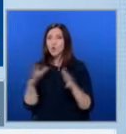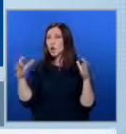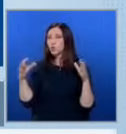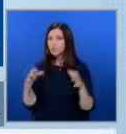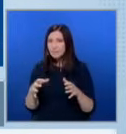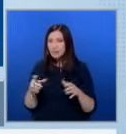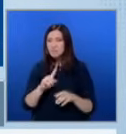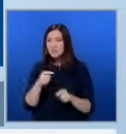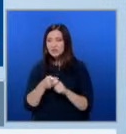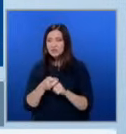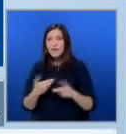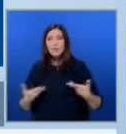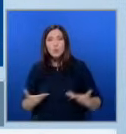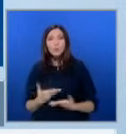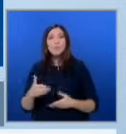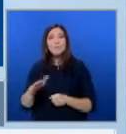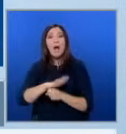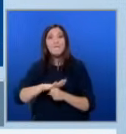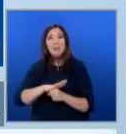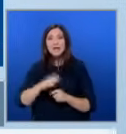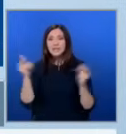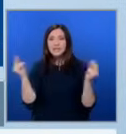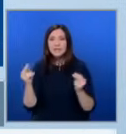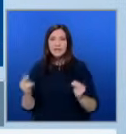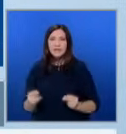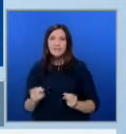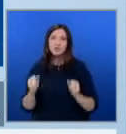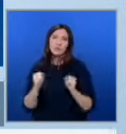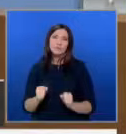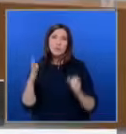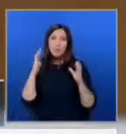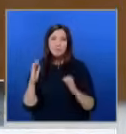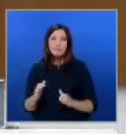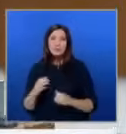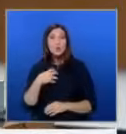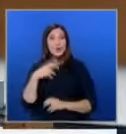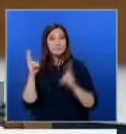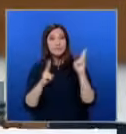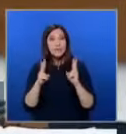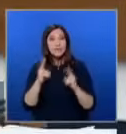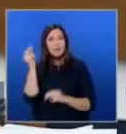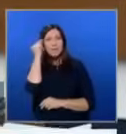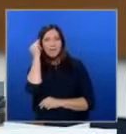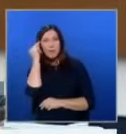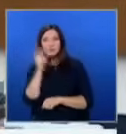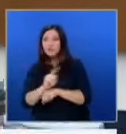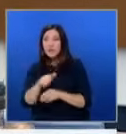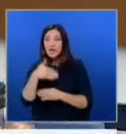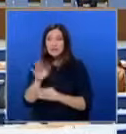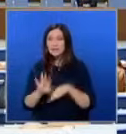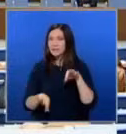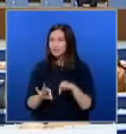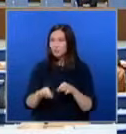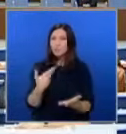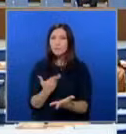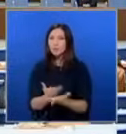народно събрание не създават необходимата база за съставянето на стабилно правителство. ГЕРБ СДС напомнят, че веднага след